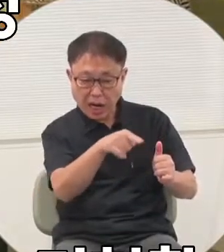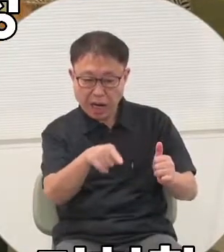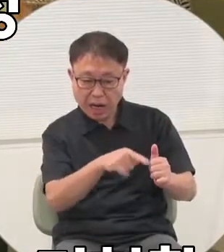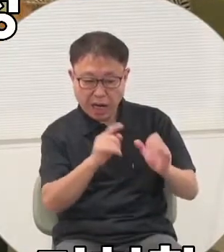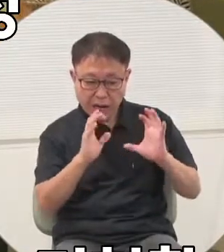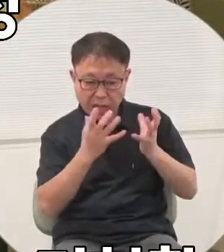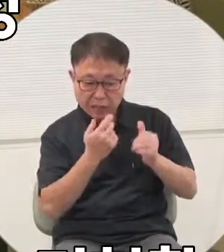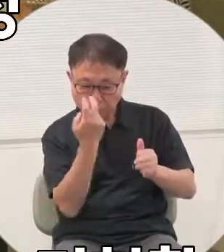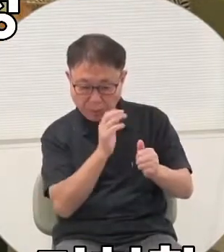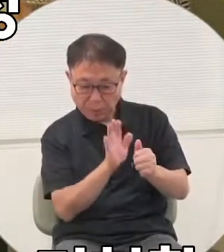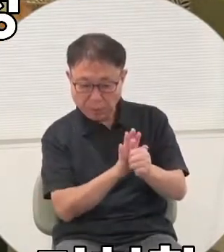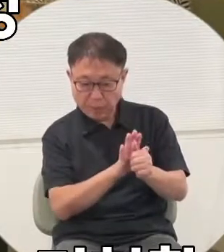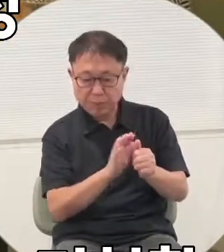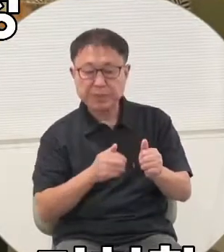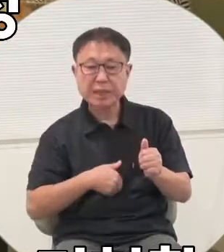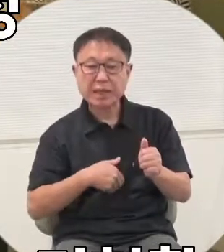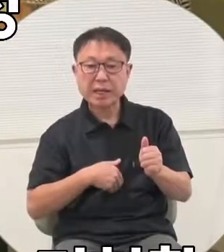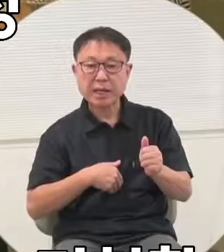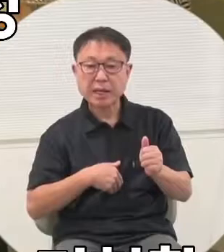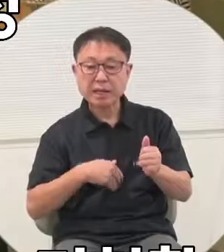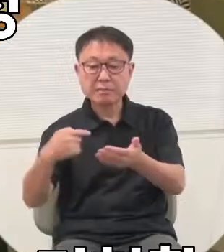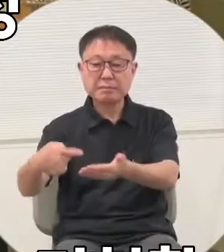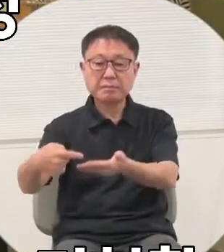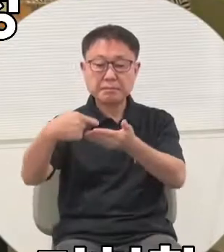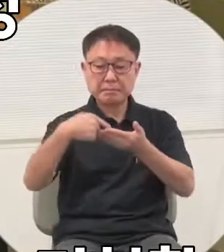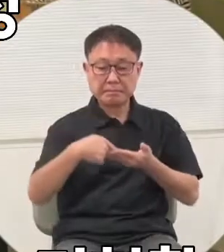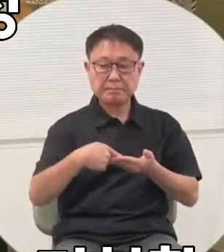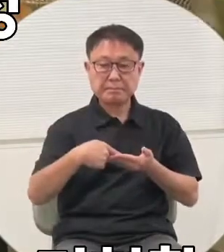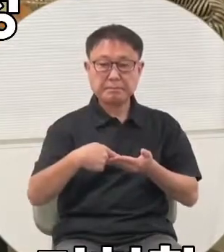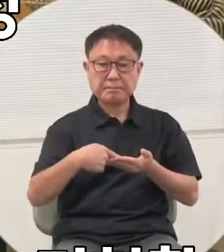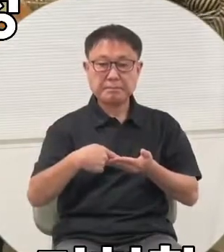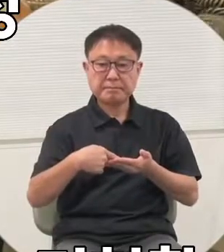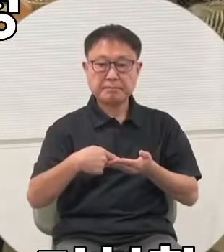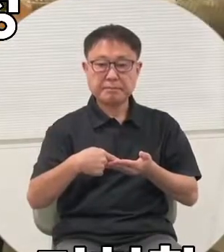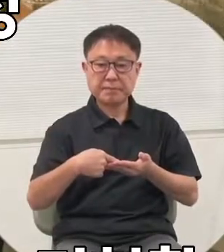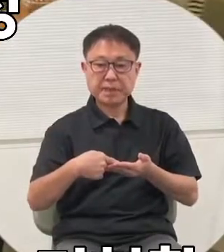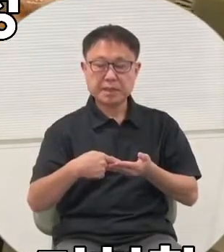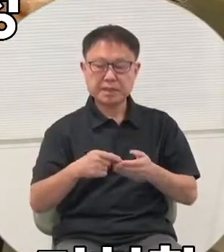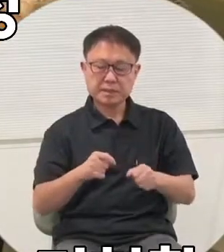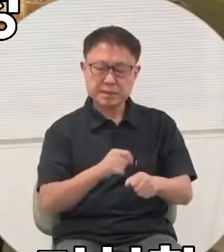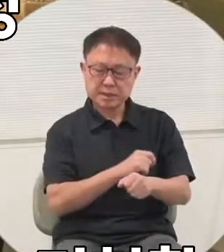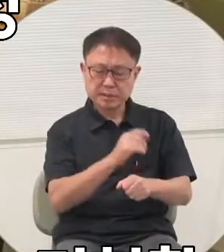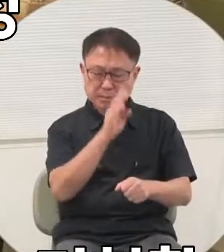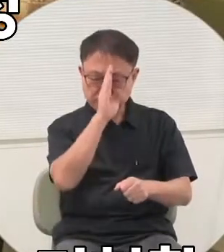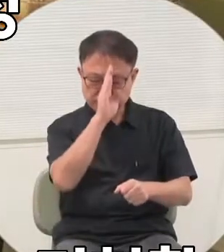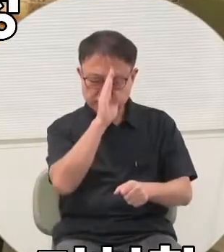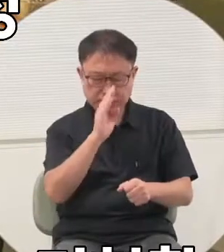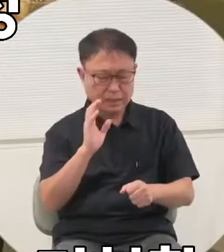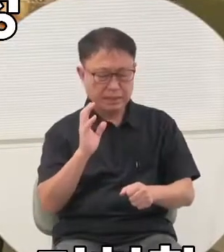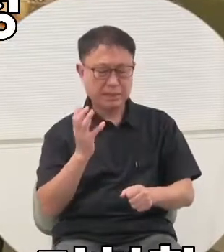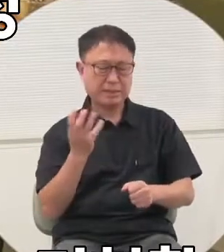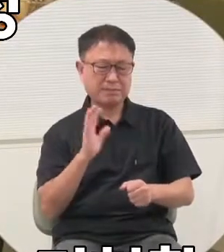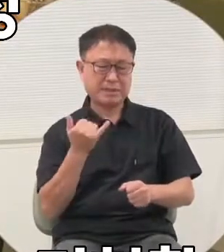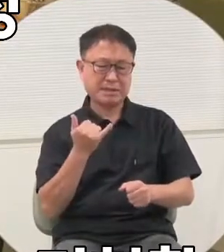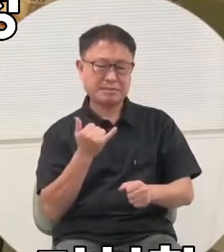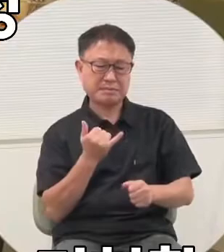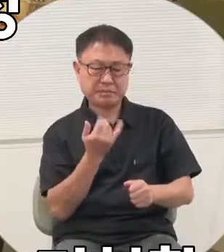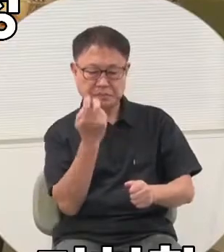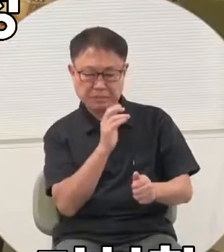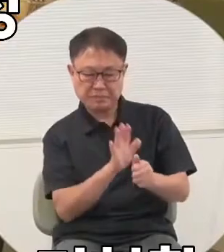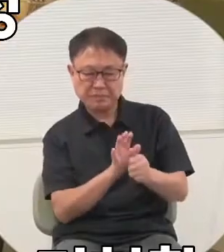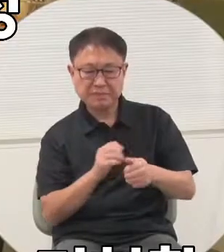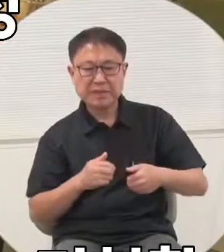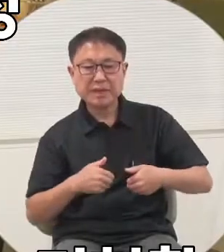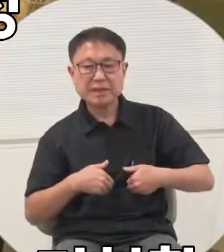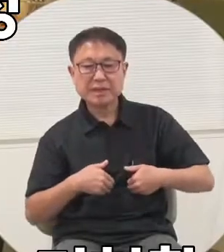아이들 돌봄에 대해서 좀 해봤으면 좋겠다. 그 중에서도 아픈 아이 돌봄에 대해서 좀 고민했으면 좋겠다라고 해서